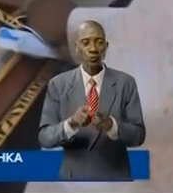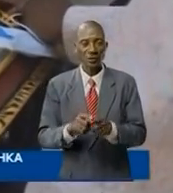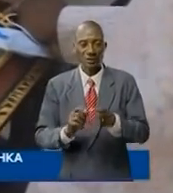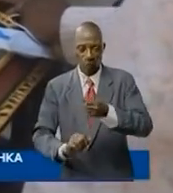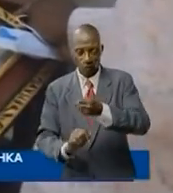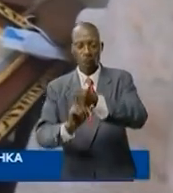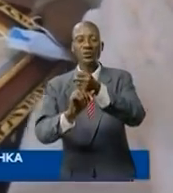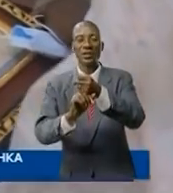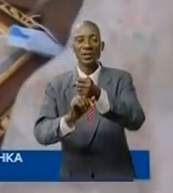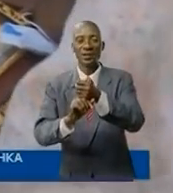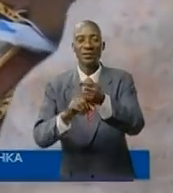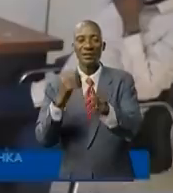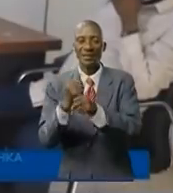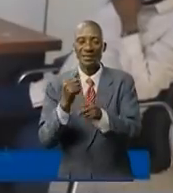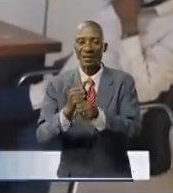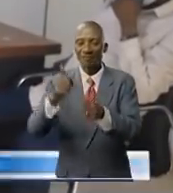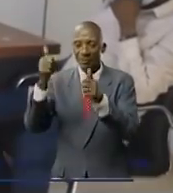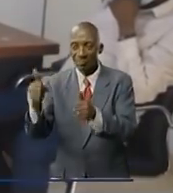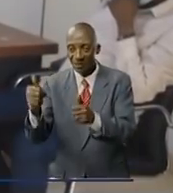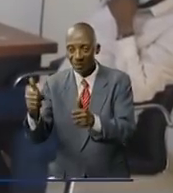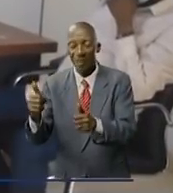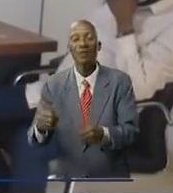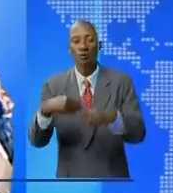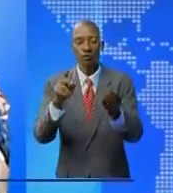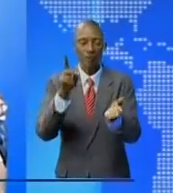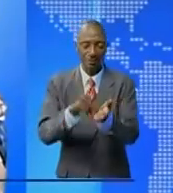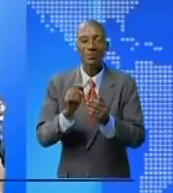du travail bien fait à travers des critères objectifs.